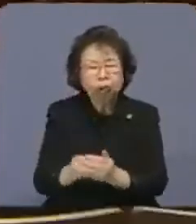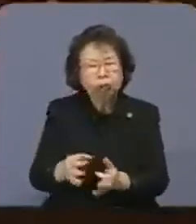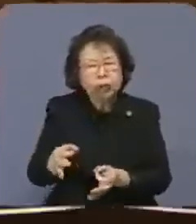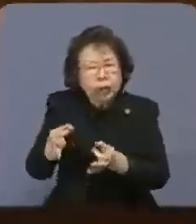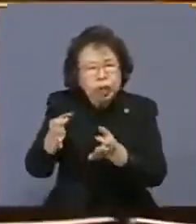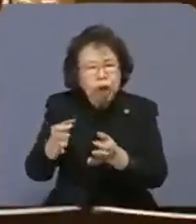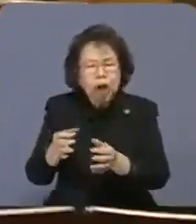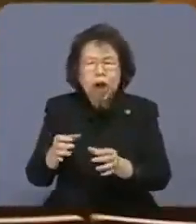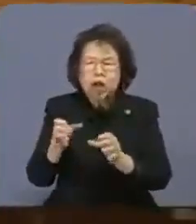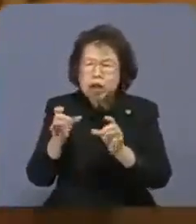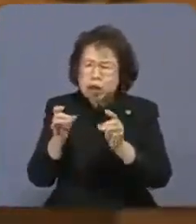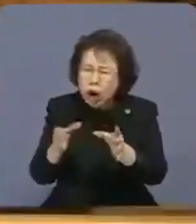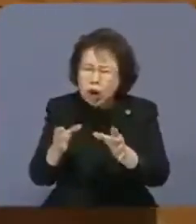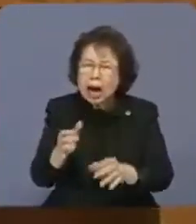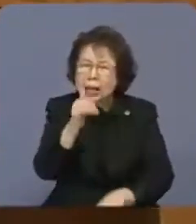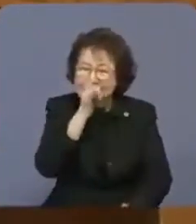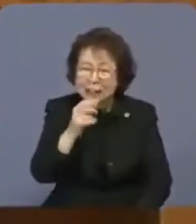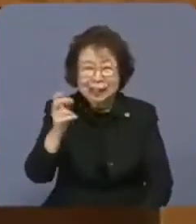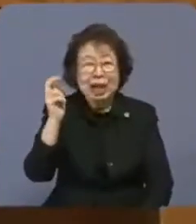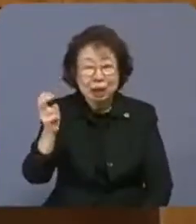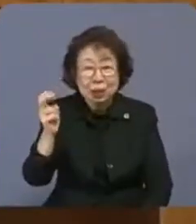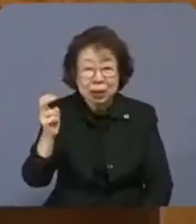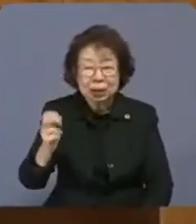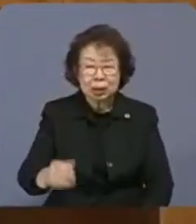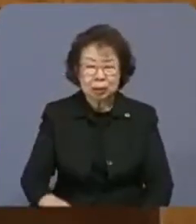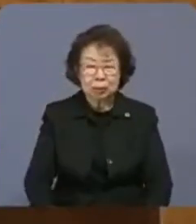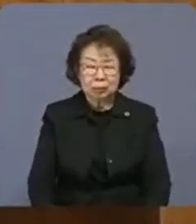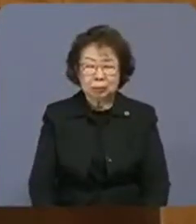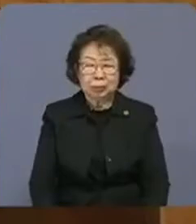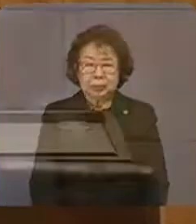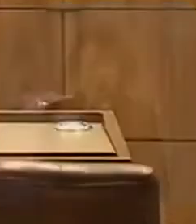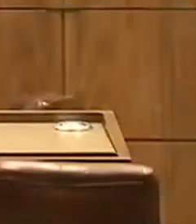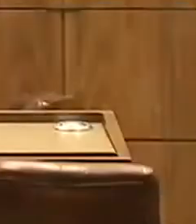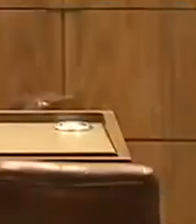주목됩니다 kbs 뉴스 인계 입니다